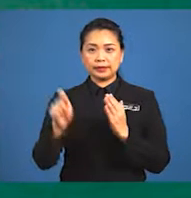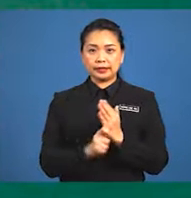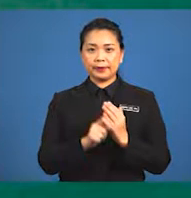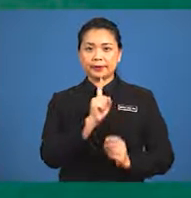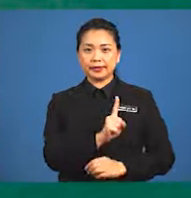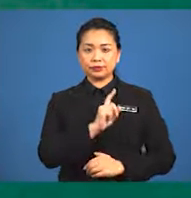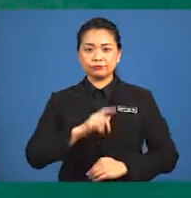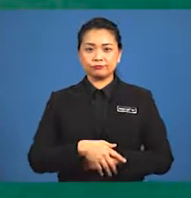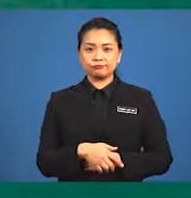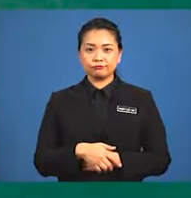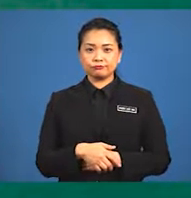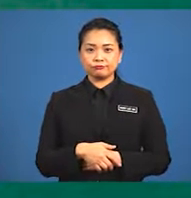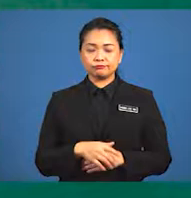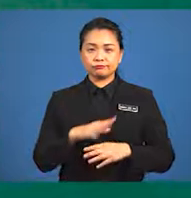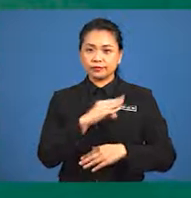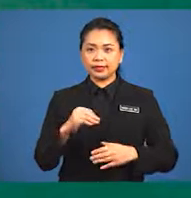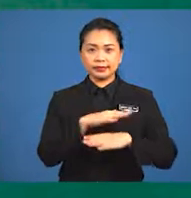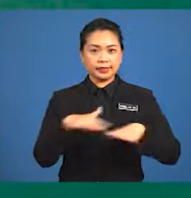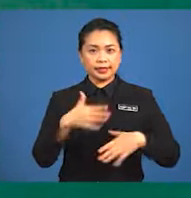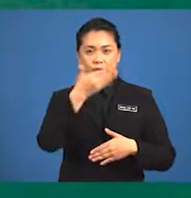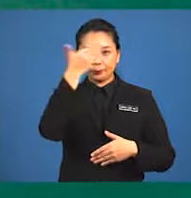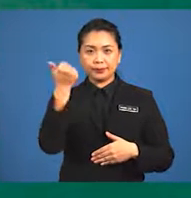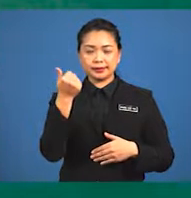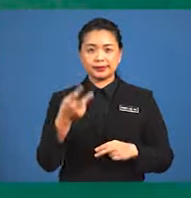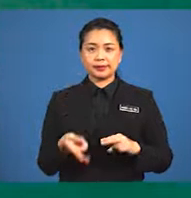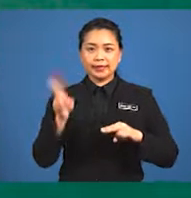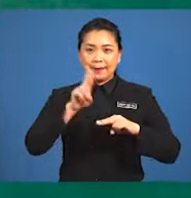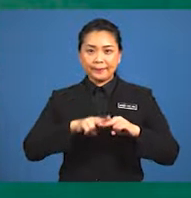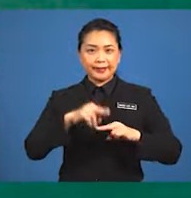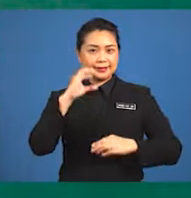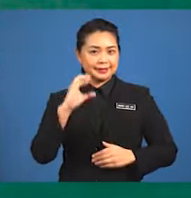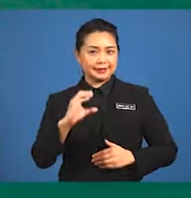1. Dan jangan lupa, tambah C.